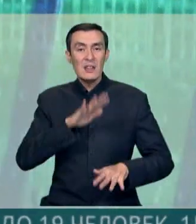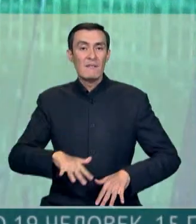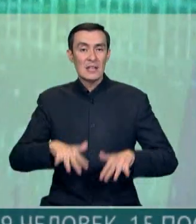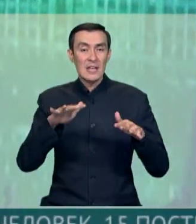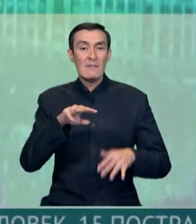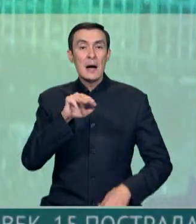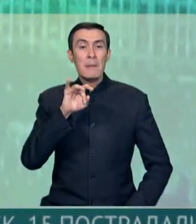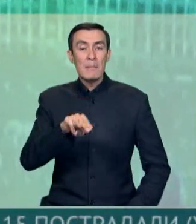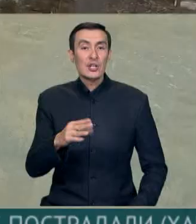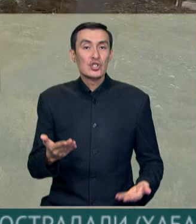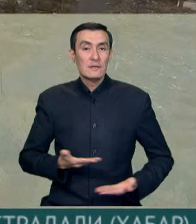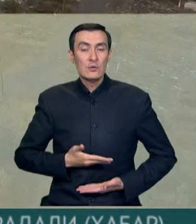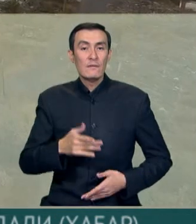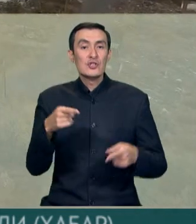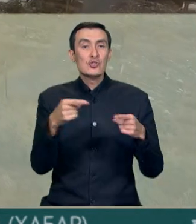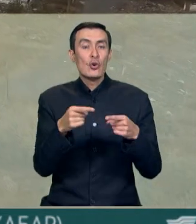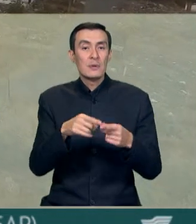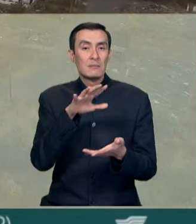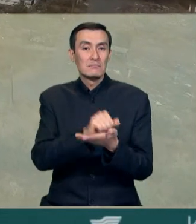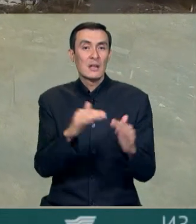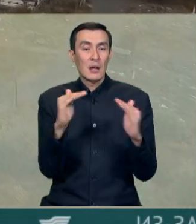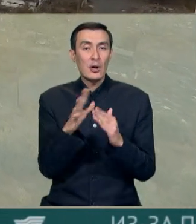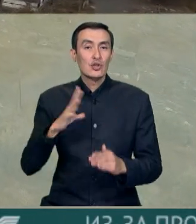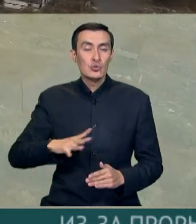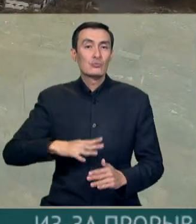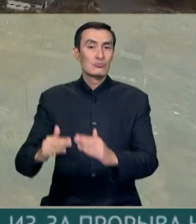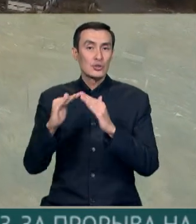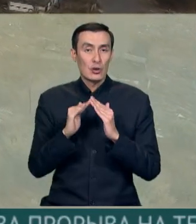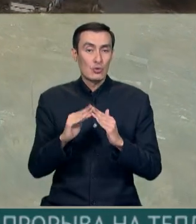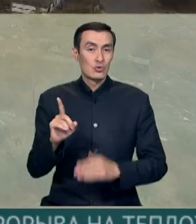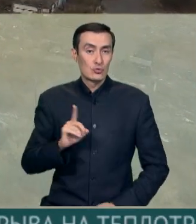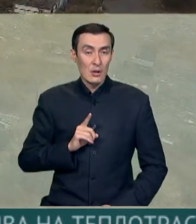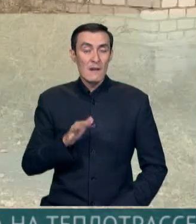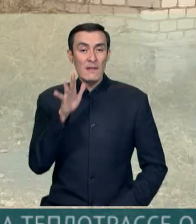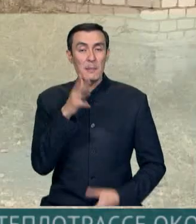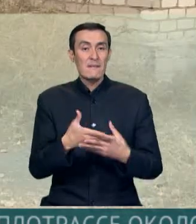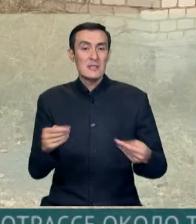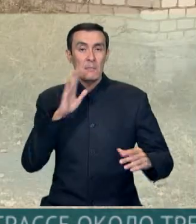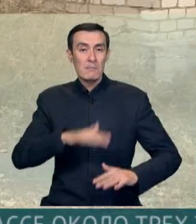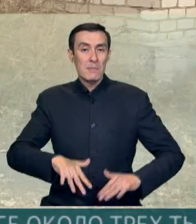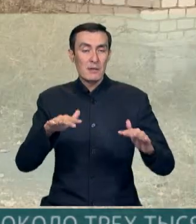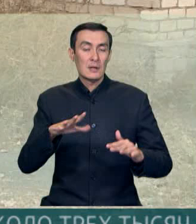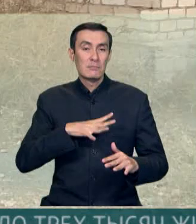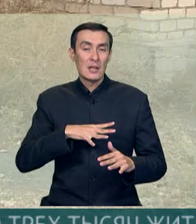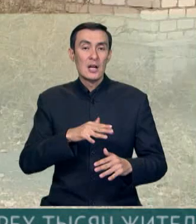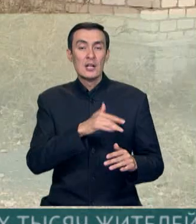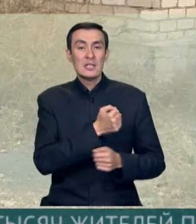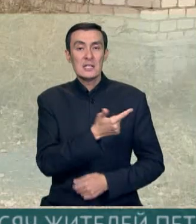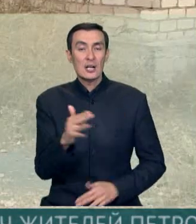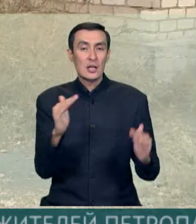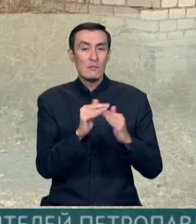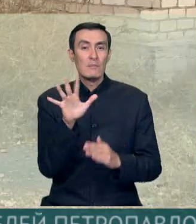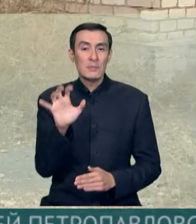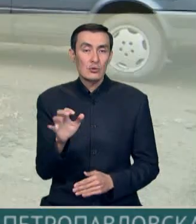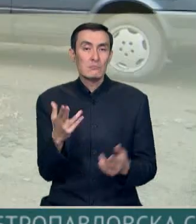наводнения. С марта они живут в съемных домах и ждут обещанное жилье. Во время весеннего паводка затопило несколько домов, почти